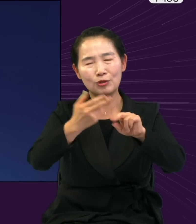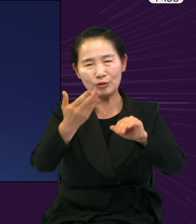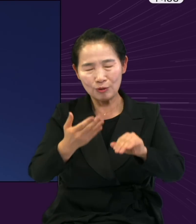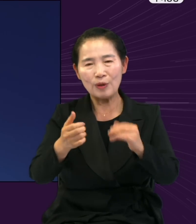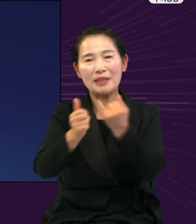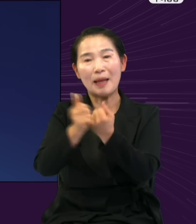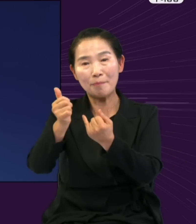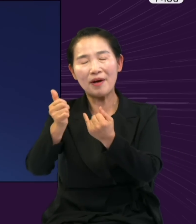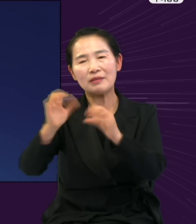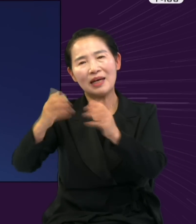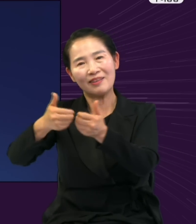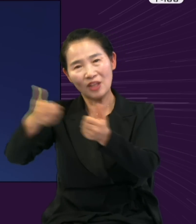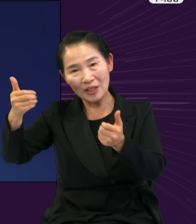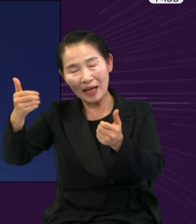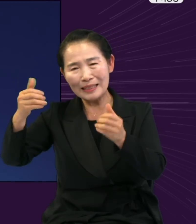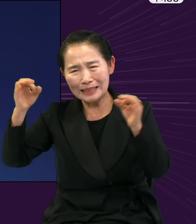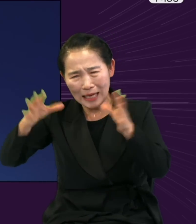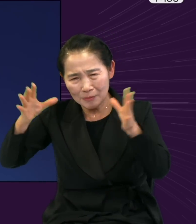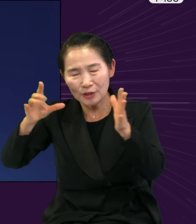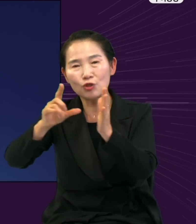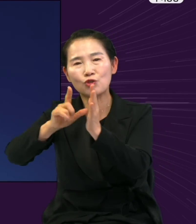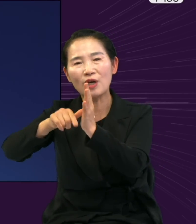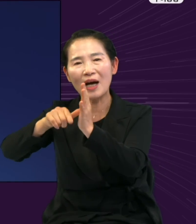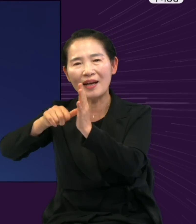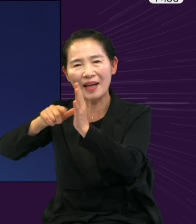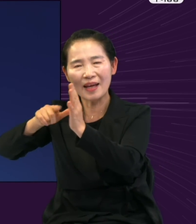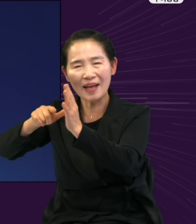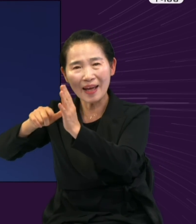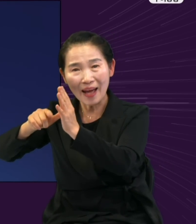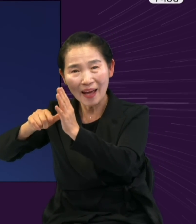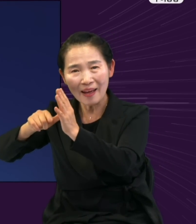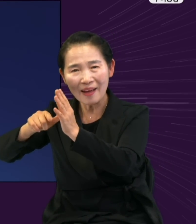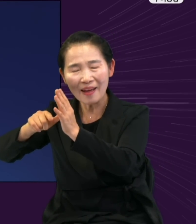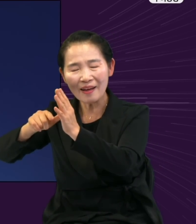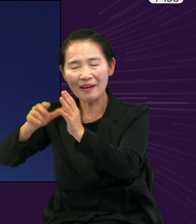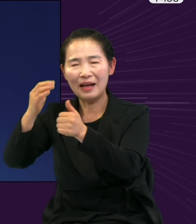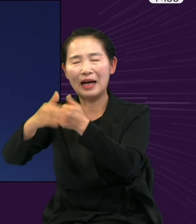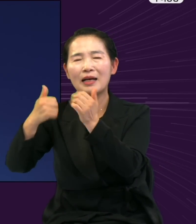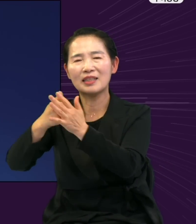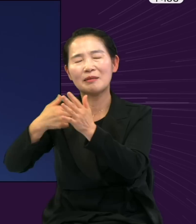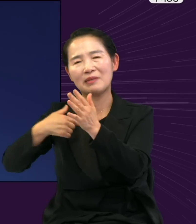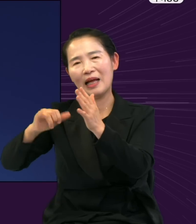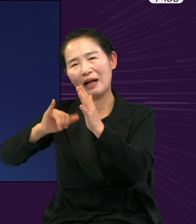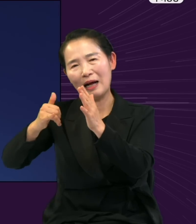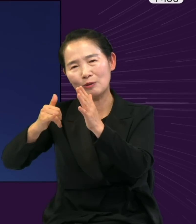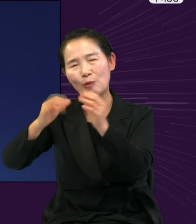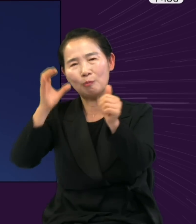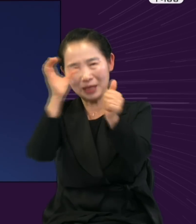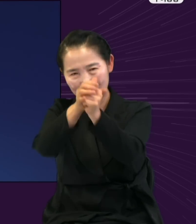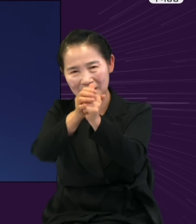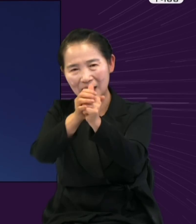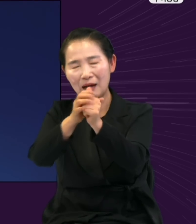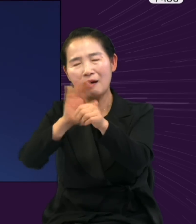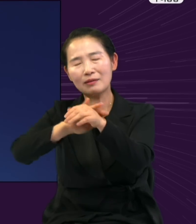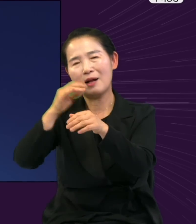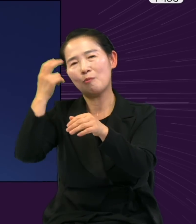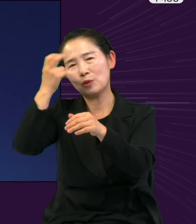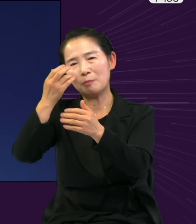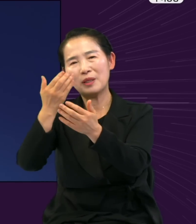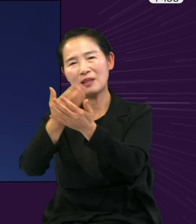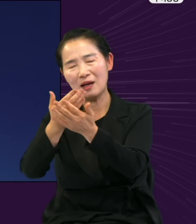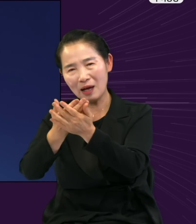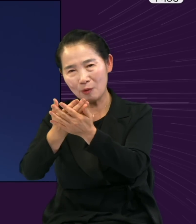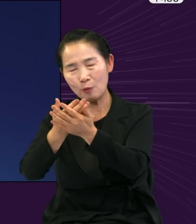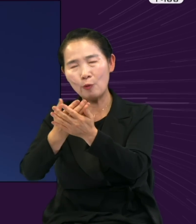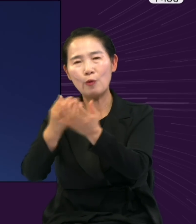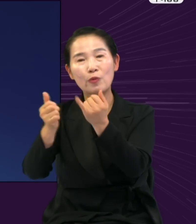기도했겠구나. 남겨진 우리를 잘 부탁한다고, 잘 보살펴 달라고 그는 자신의